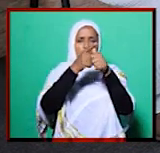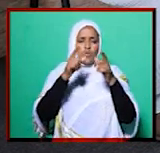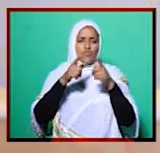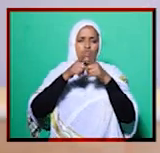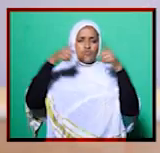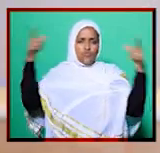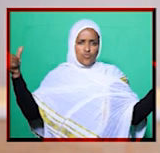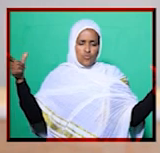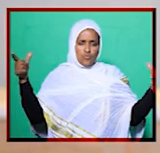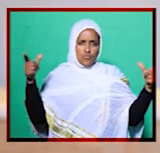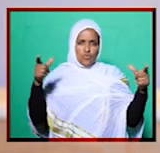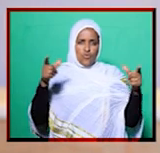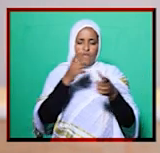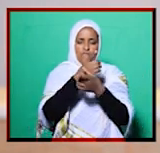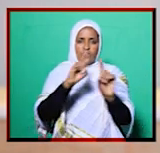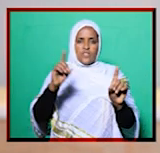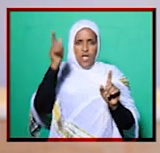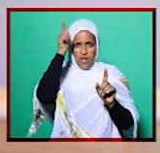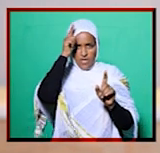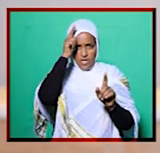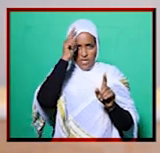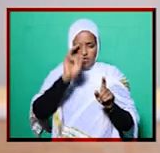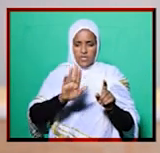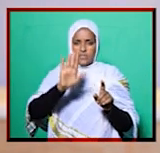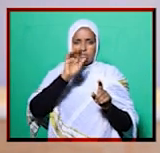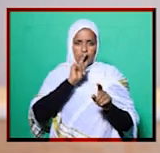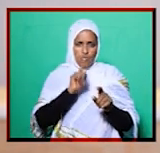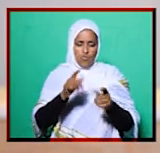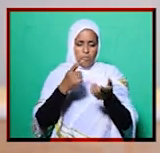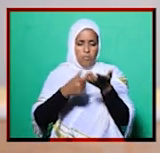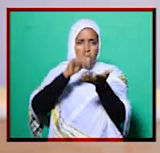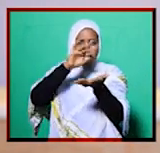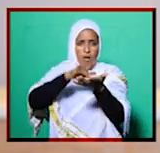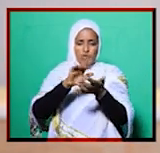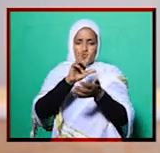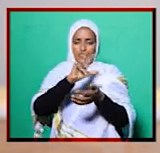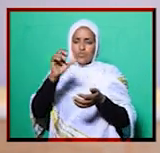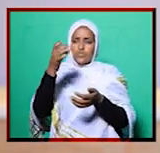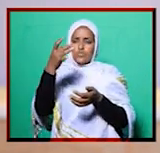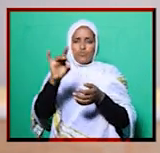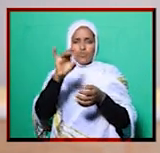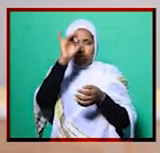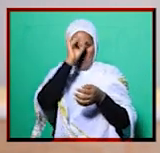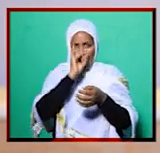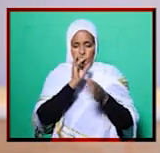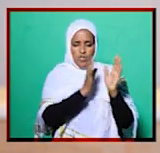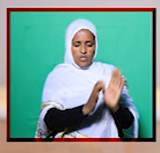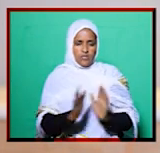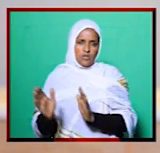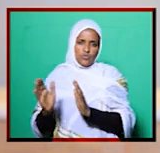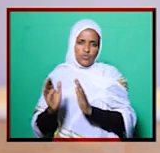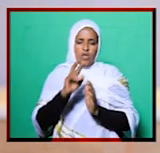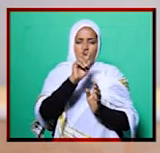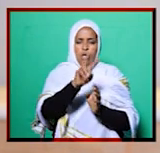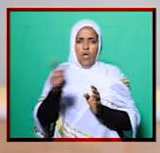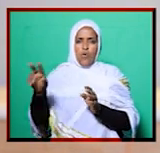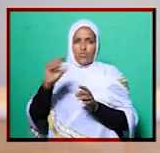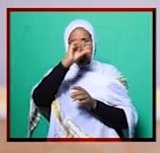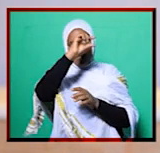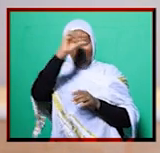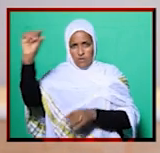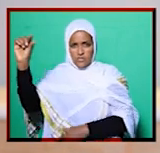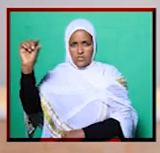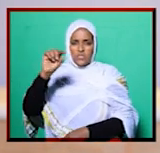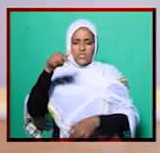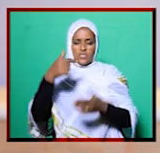ነው። ከፍትሐ ነገሥት መካከል ደግሞ 318 ሊቃውንት ያዘጋጁት 22 አንቀጽ ስለ መንፈሳዊ ጉዳይ